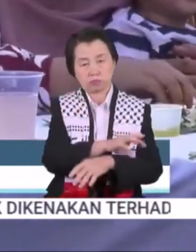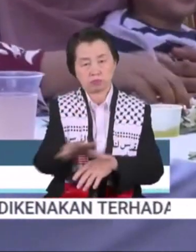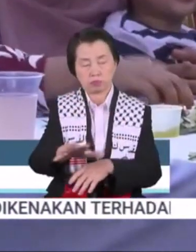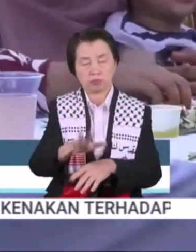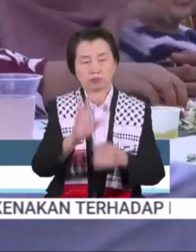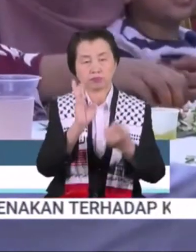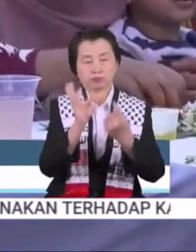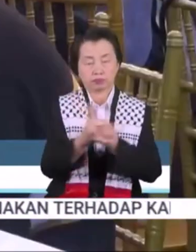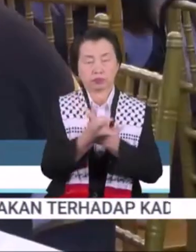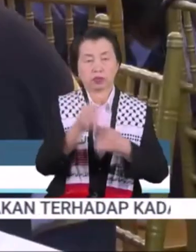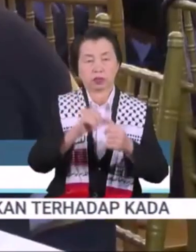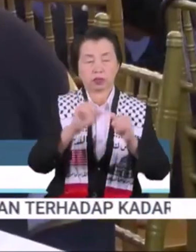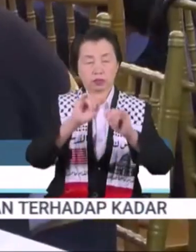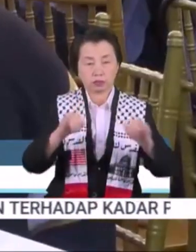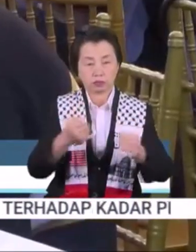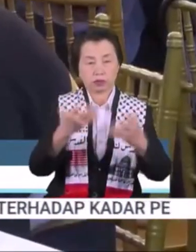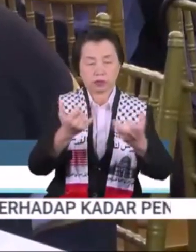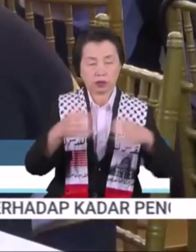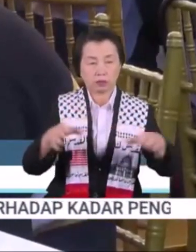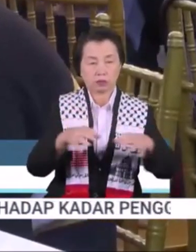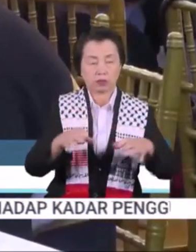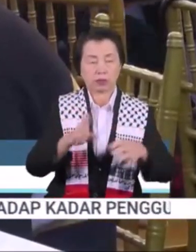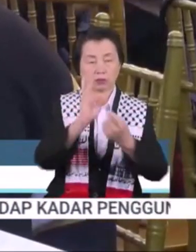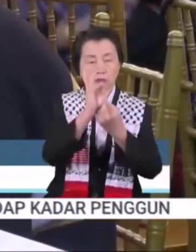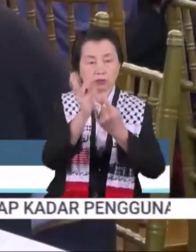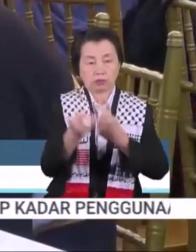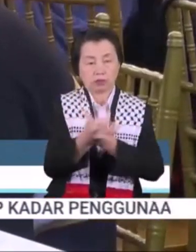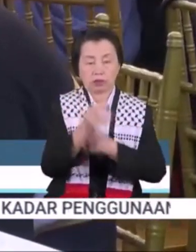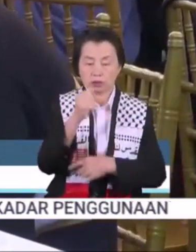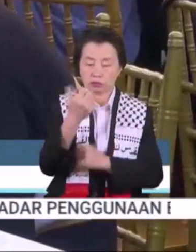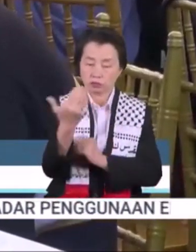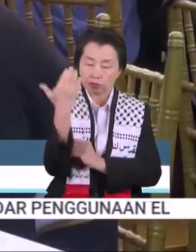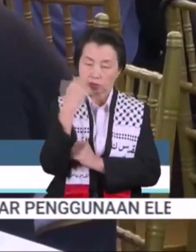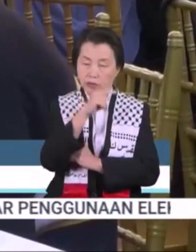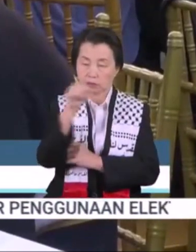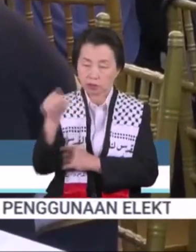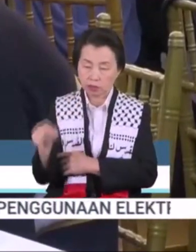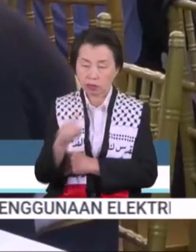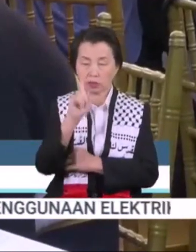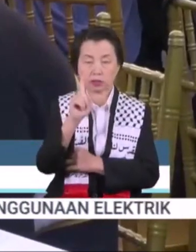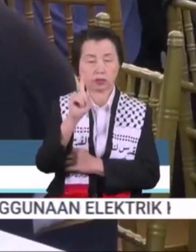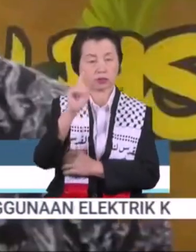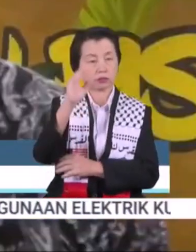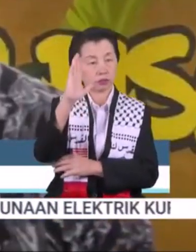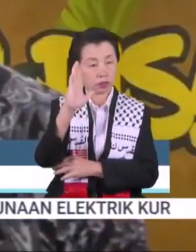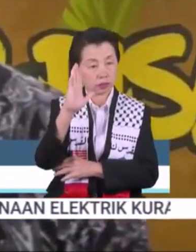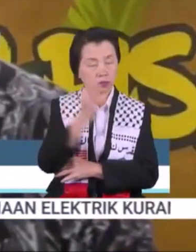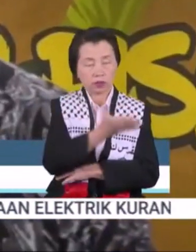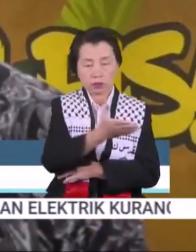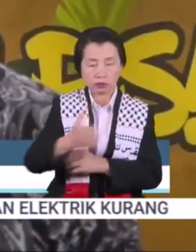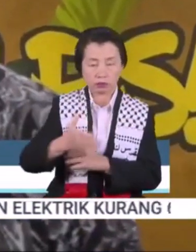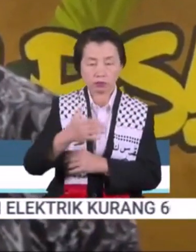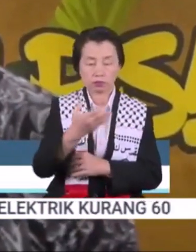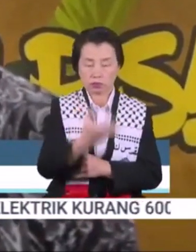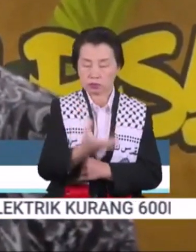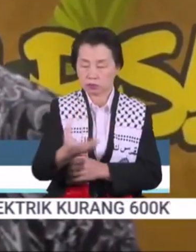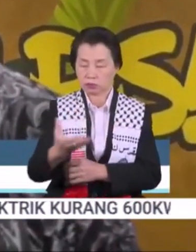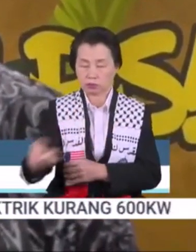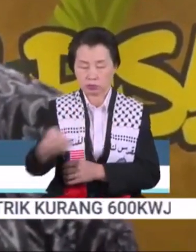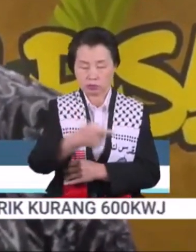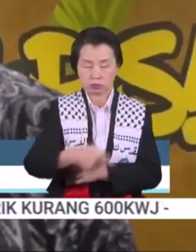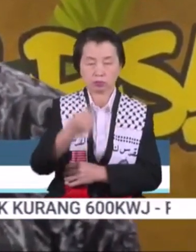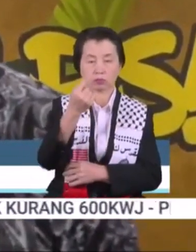kebajikan. Setiap hari Jumaat kita nak buat satu kebajikan daripada 10 pagi sampai 1 tengah hari, iaitu semua menu dekat sini